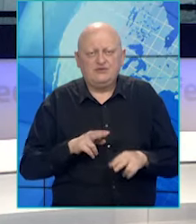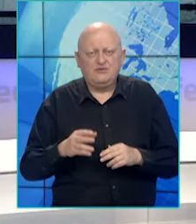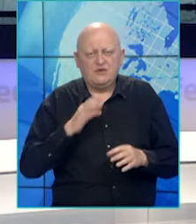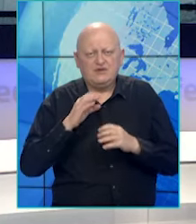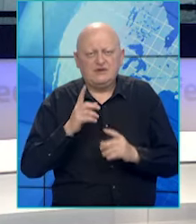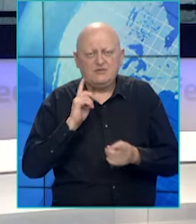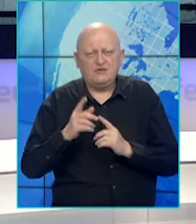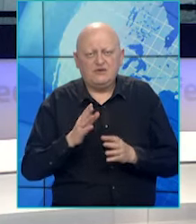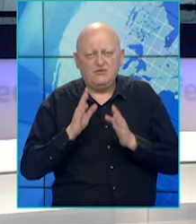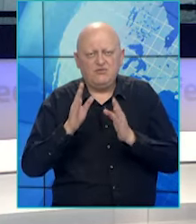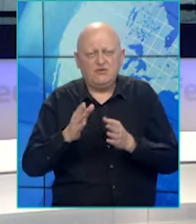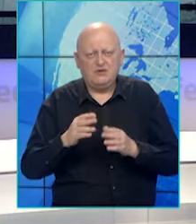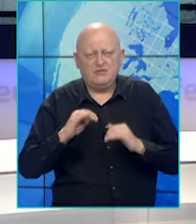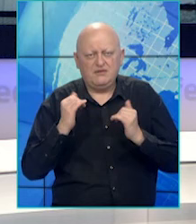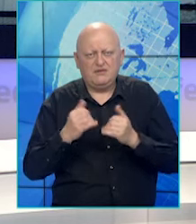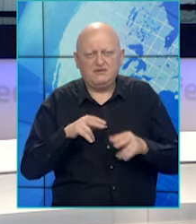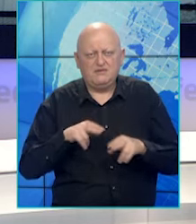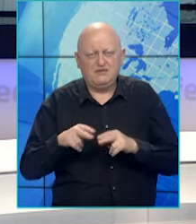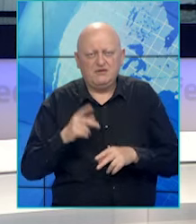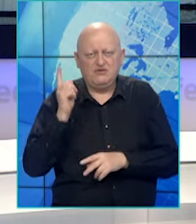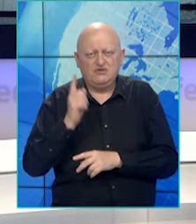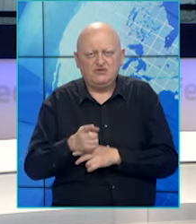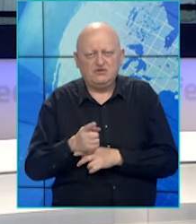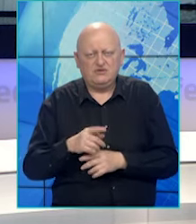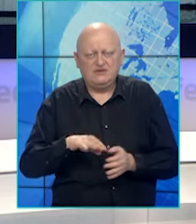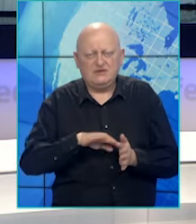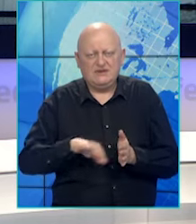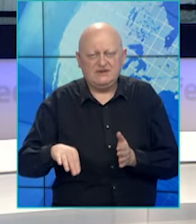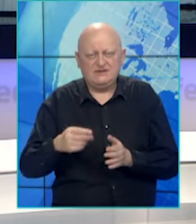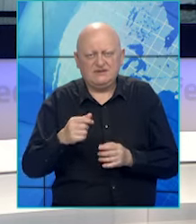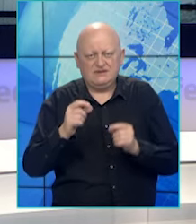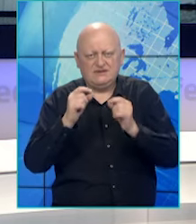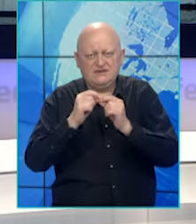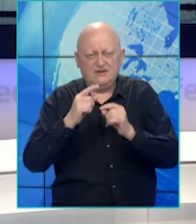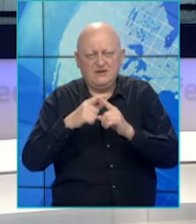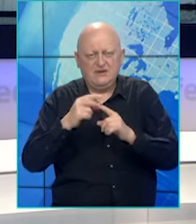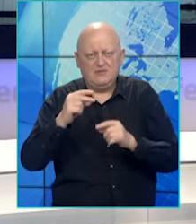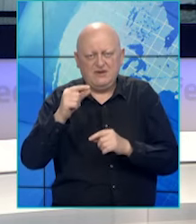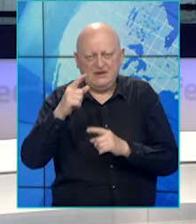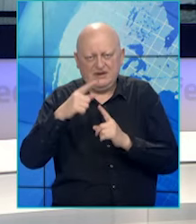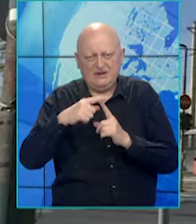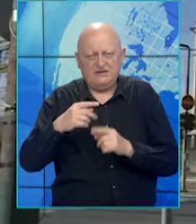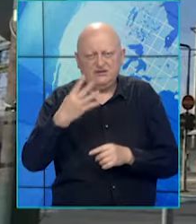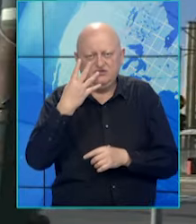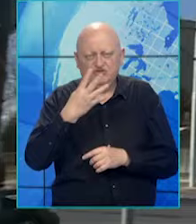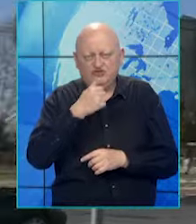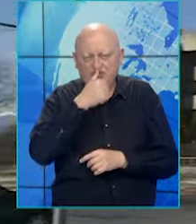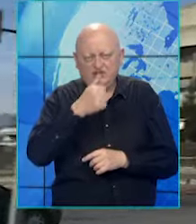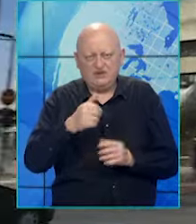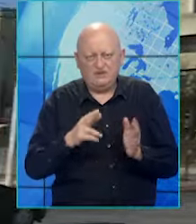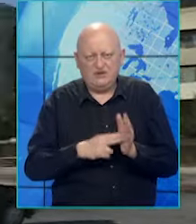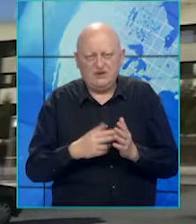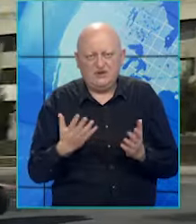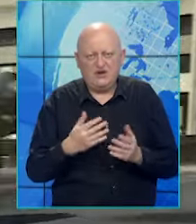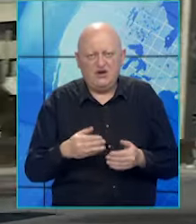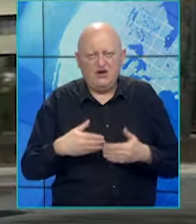Ministarstvo komunikacija i prometa Bosne i Hercegovine uputilo je prema Vijeću ministara Bosne i Hercegovine odluku za izdvajanje sredstava za BHRT u iznosu od